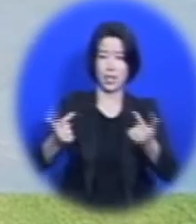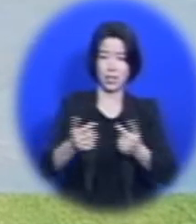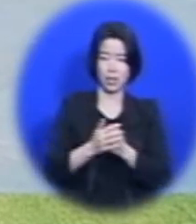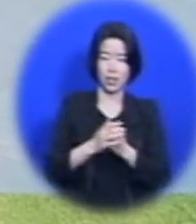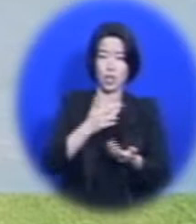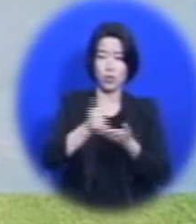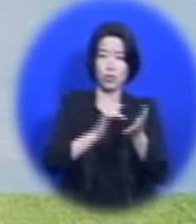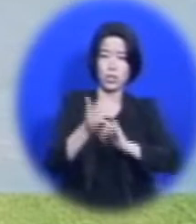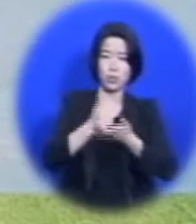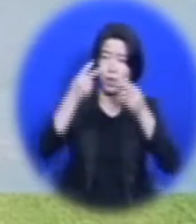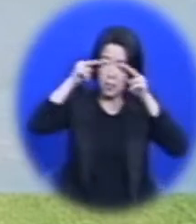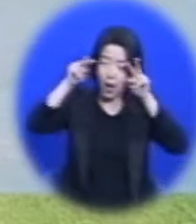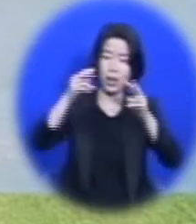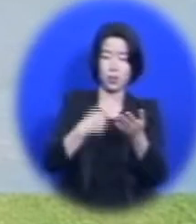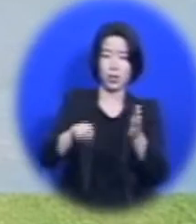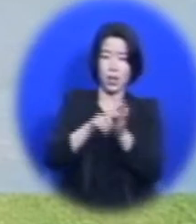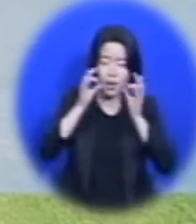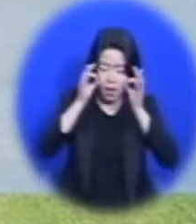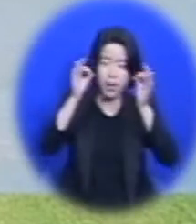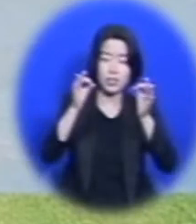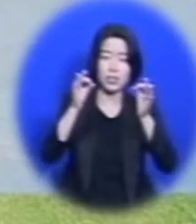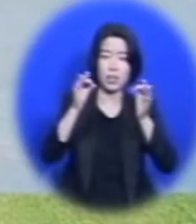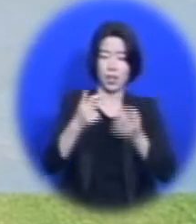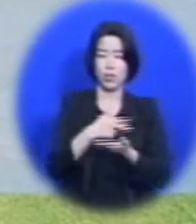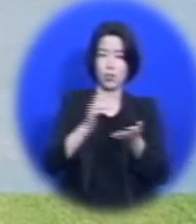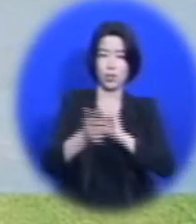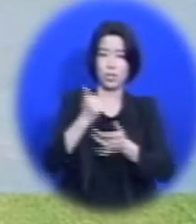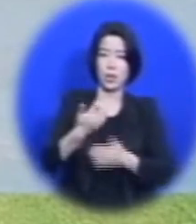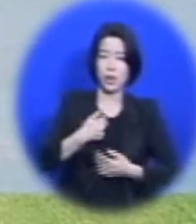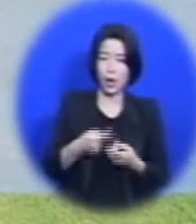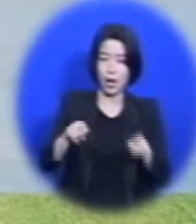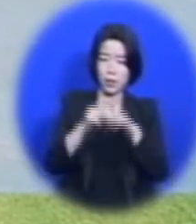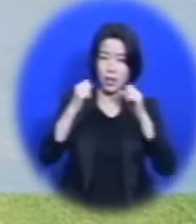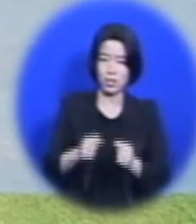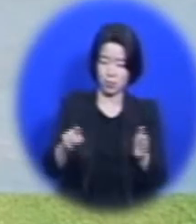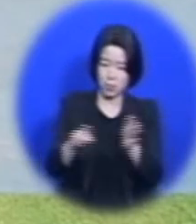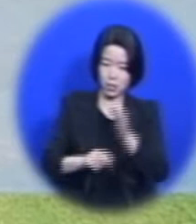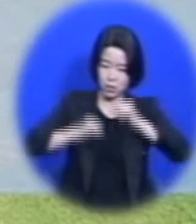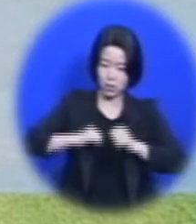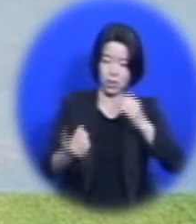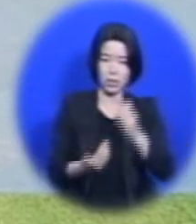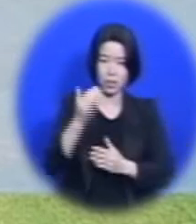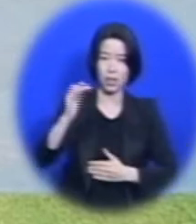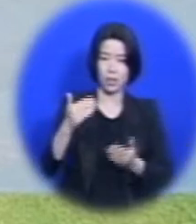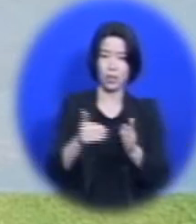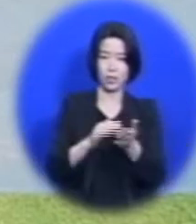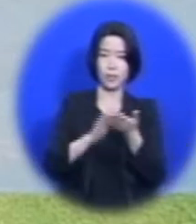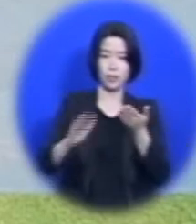주 예수님을 바라보려고 애를 썼더니 주 예수님이 나와 함께 계시는 게 믿어지는 역사가 일어나더라.